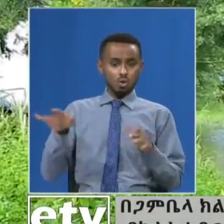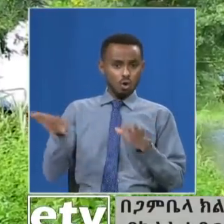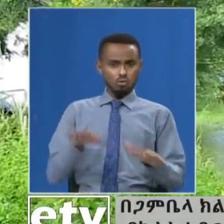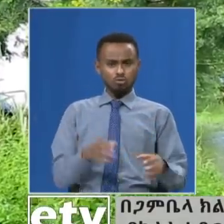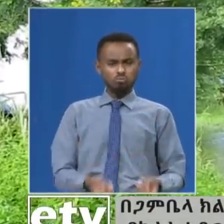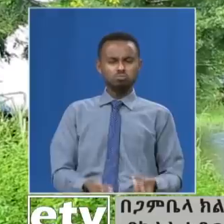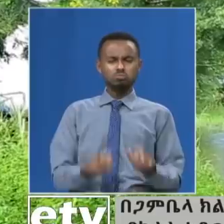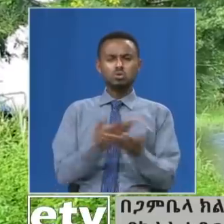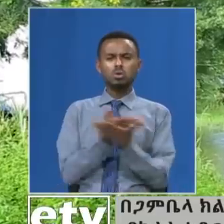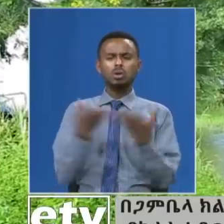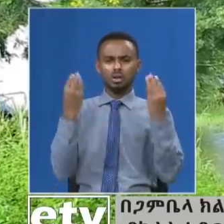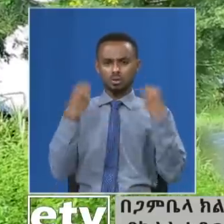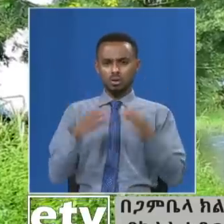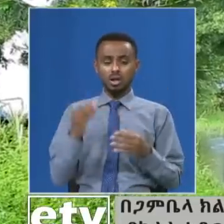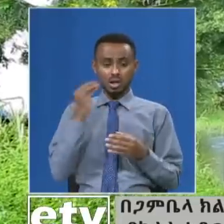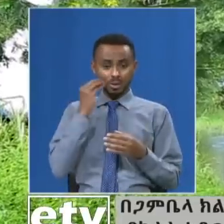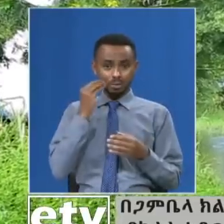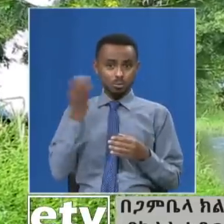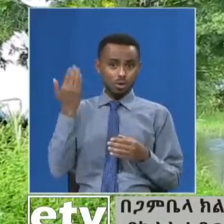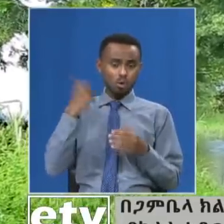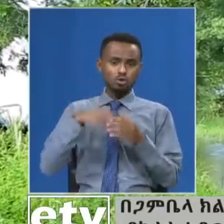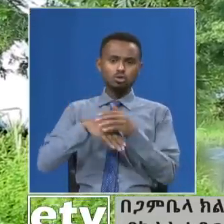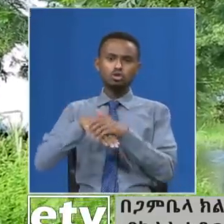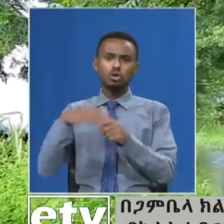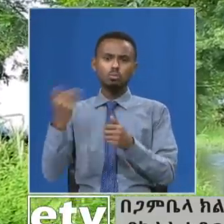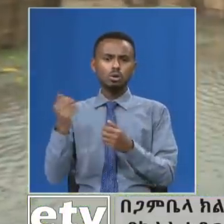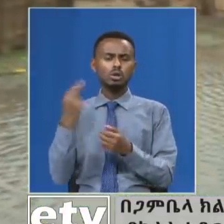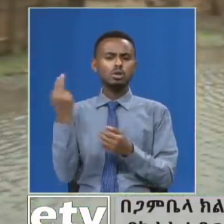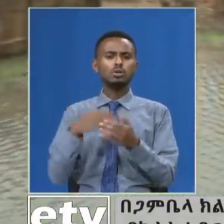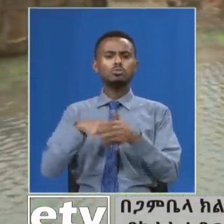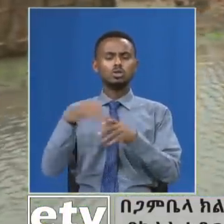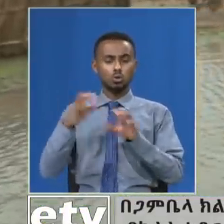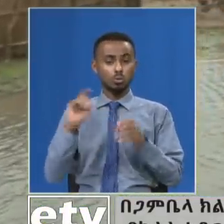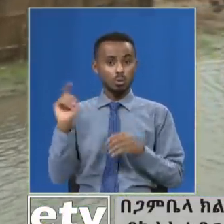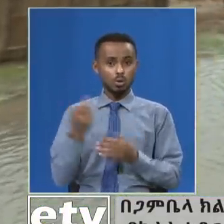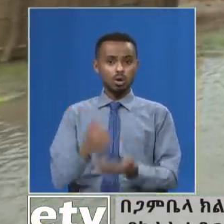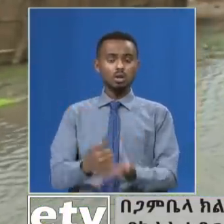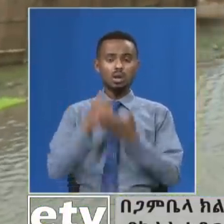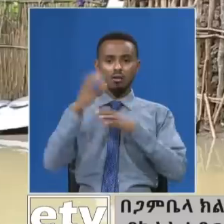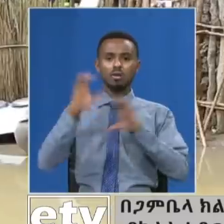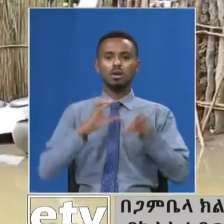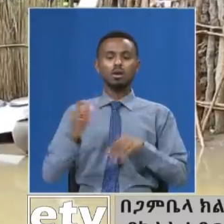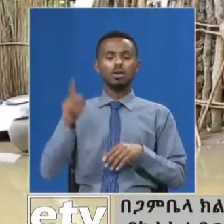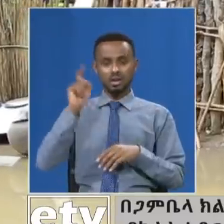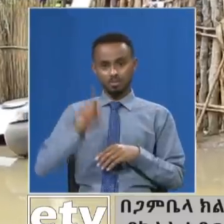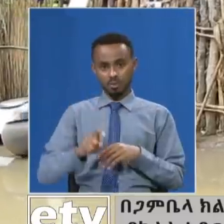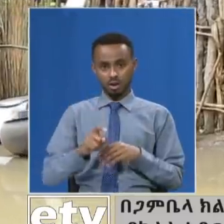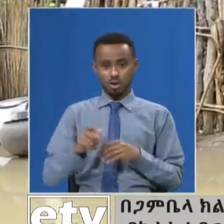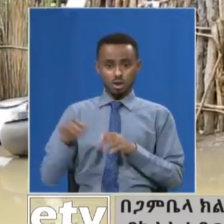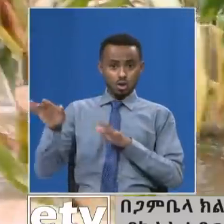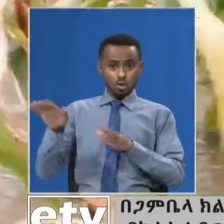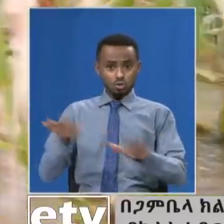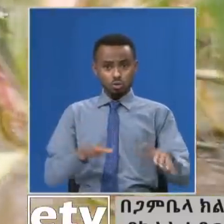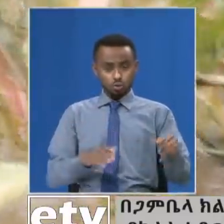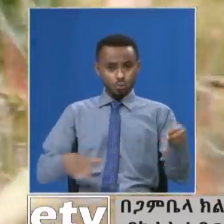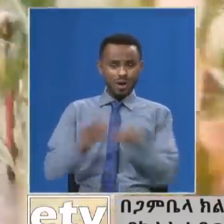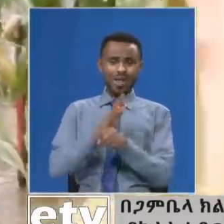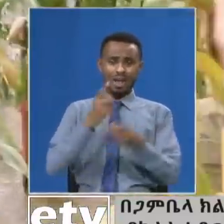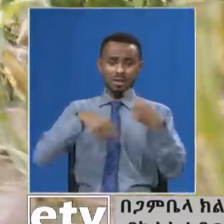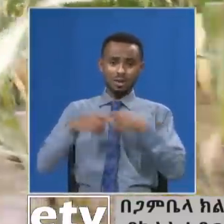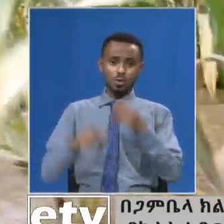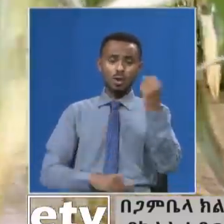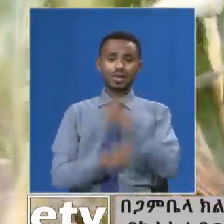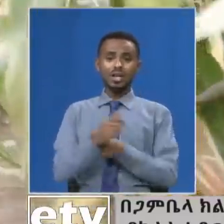አሳጥቶናል። ከቤትም ሆነ ከውጪ የነበረን ሁሉ ከጥቅም ውጪ አድርጎታል። በመሆኑም ድጋፍ ሊደረግልን ይገባል። የወንዞቹ ሙላት ያስከተለው